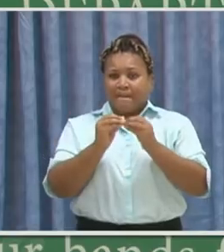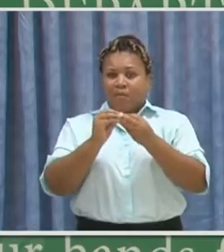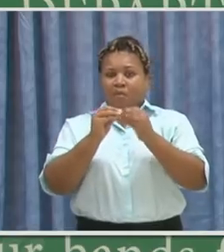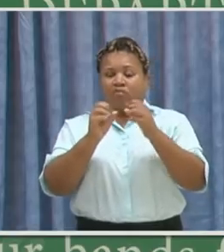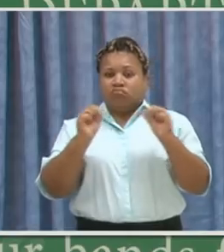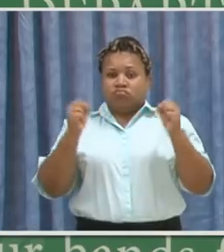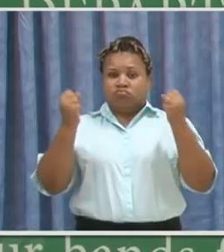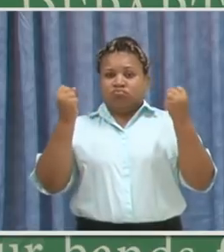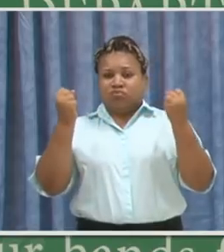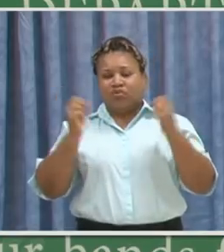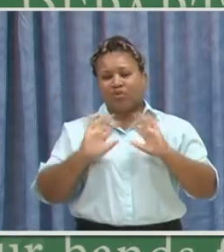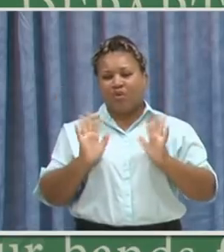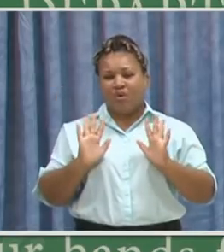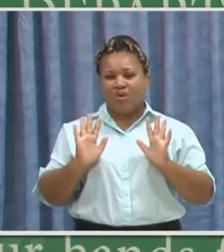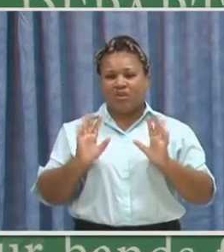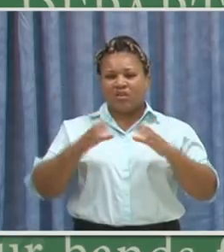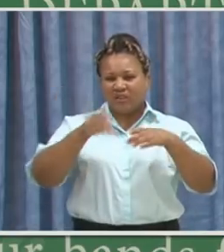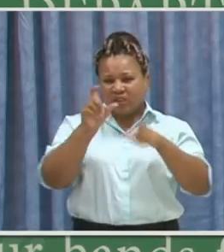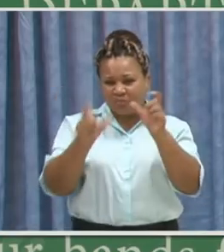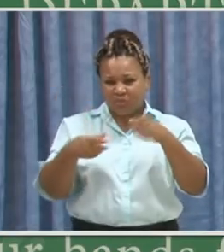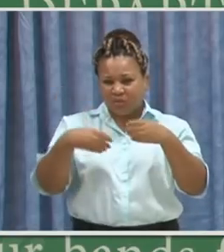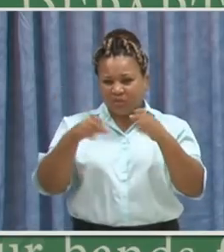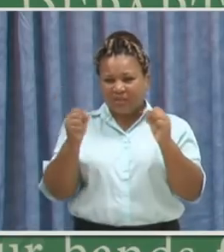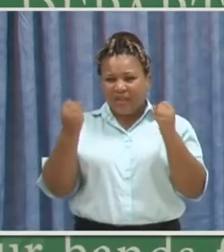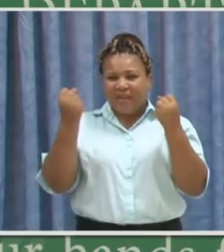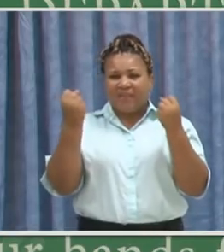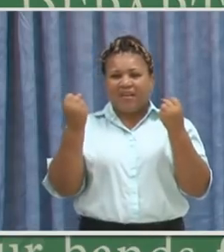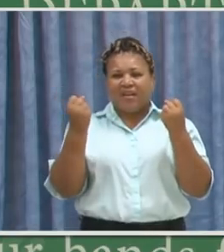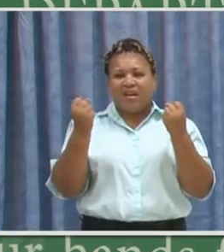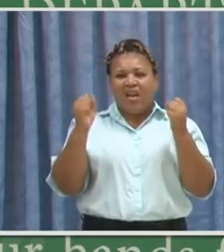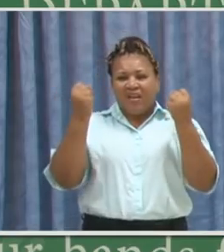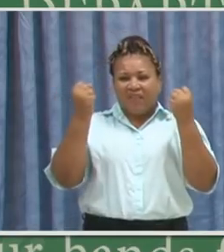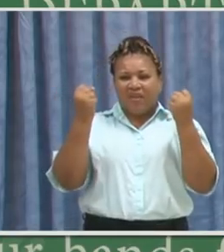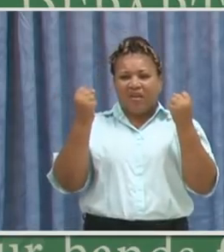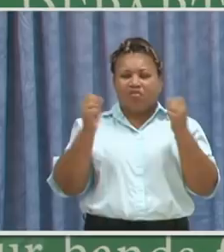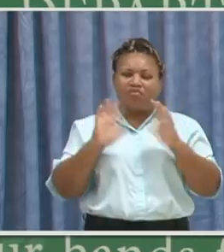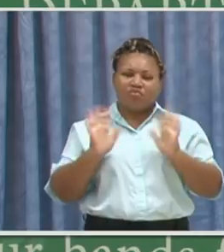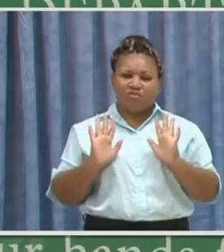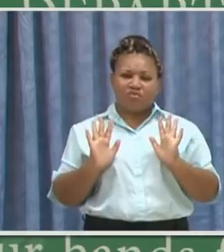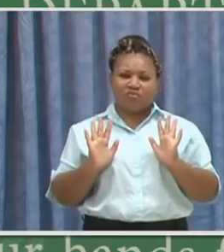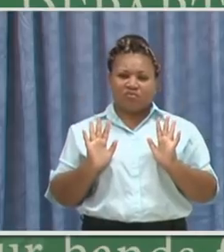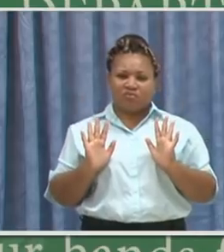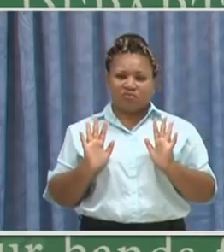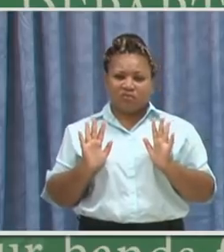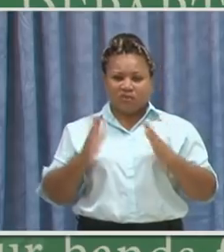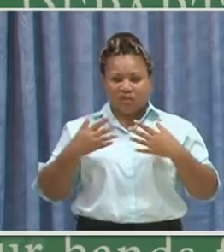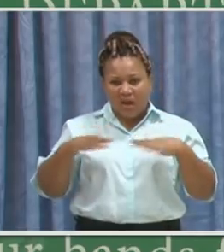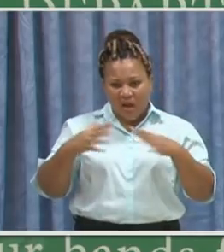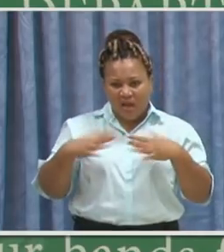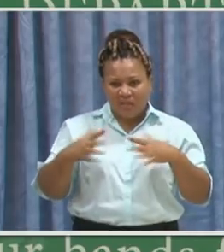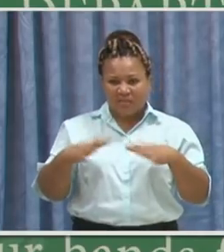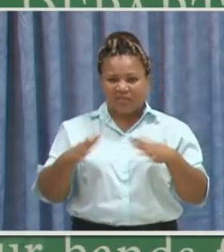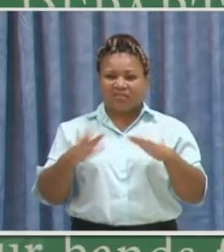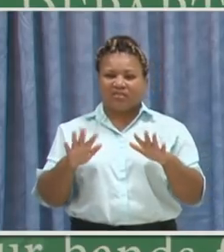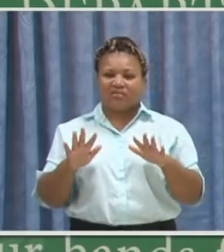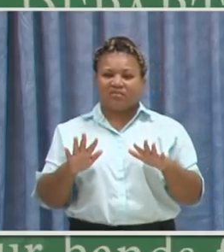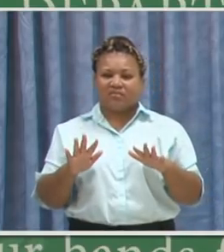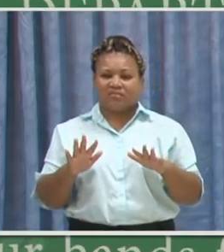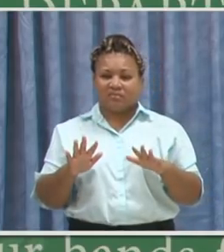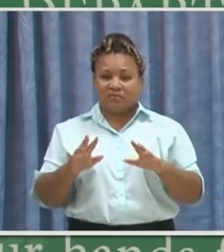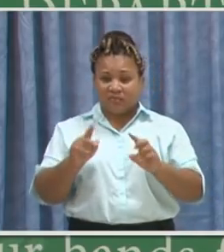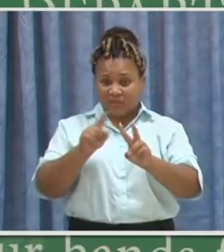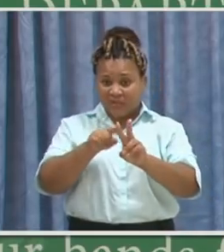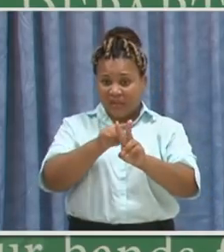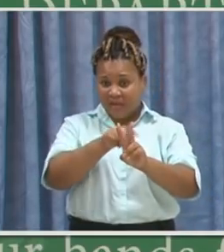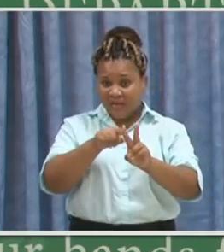pareil peut-être ça un petit monde tu dans notre pour dignité tu as été sur petit nous merci ou bien non mais moi nous garde nos dignité comme un peuple nous solidaire ça